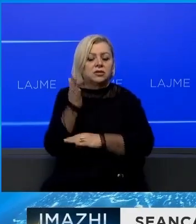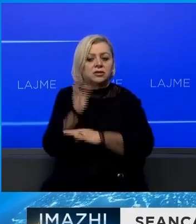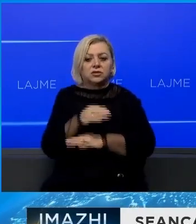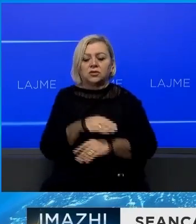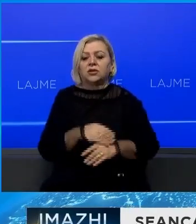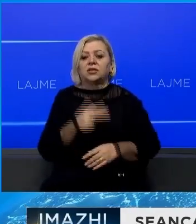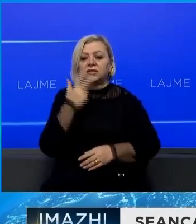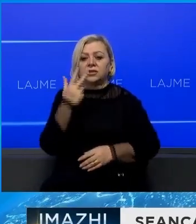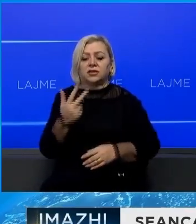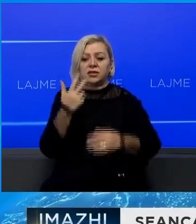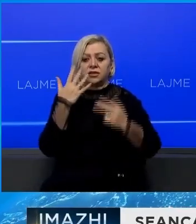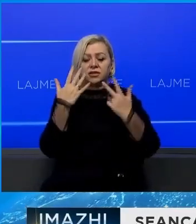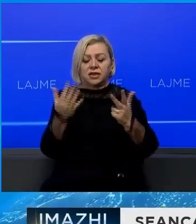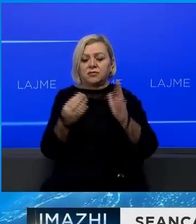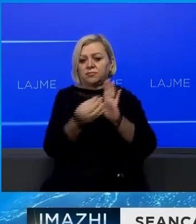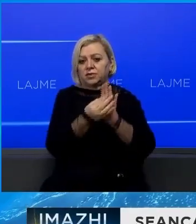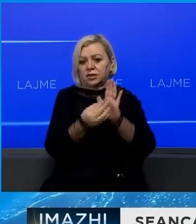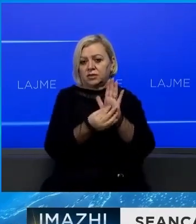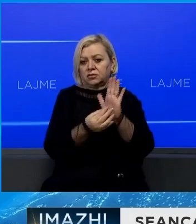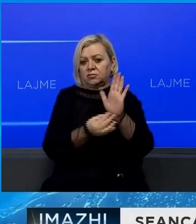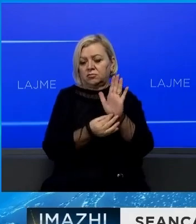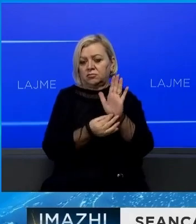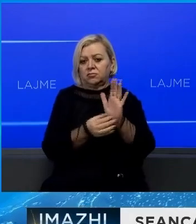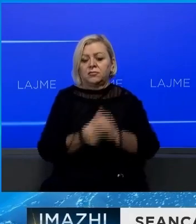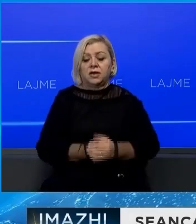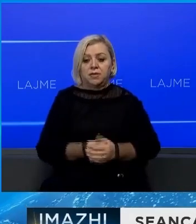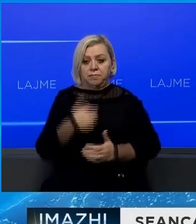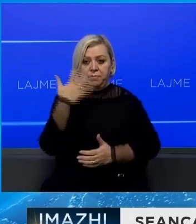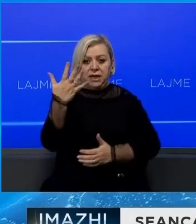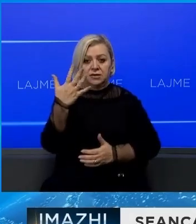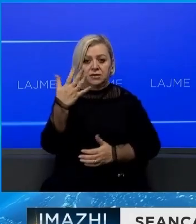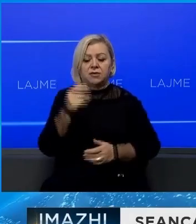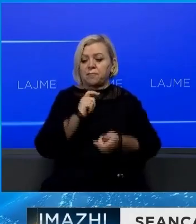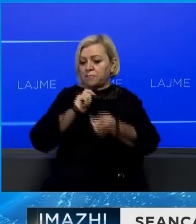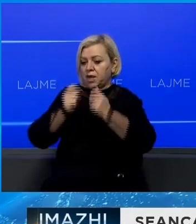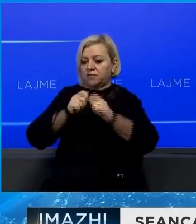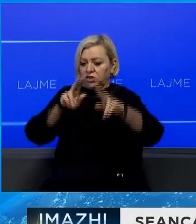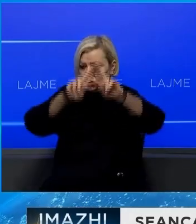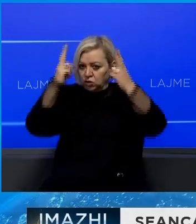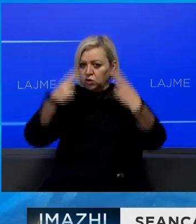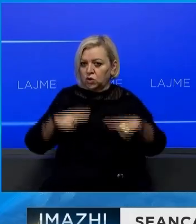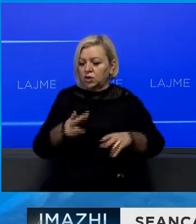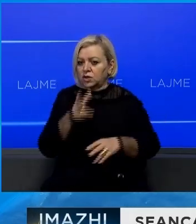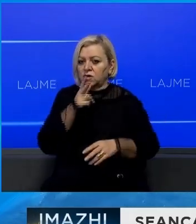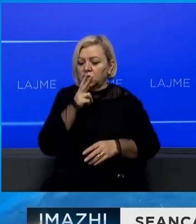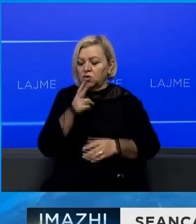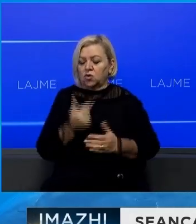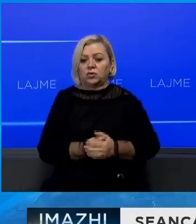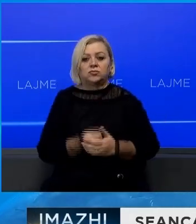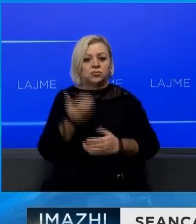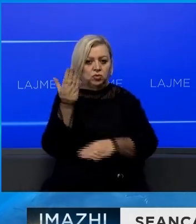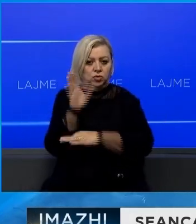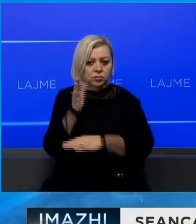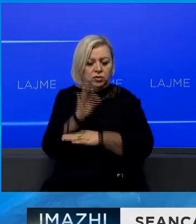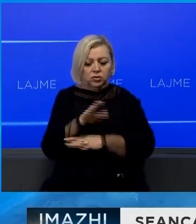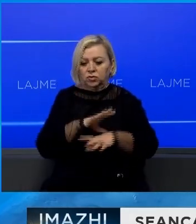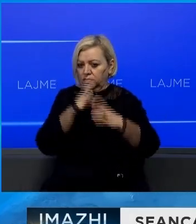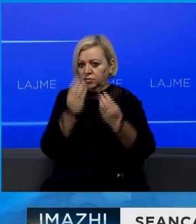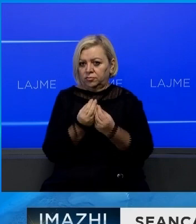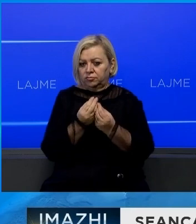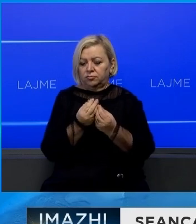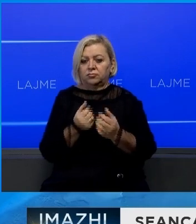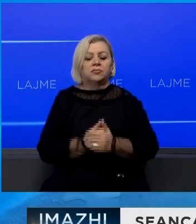plot 38 pika të rendit të ditës. 5 prej tyre janë marrëveshje ndërkombëtare që kërkojnë 2/3 të votave të gjithë